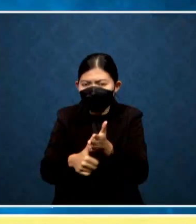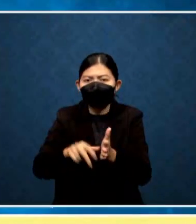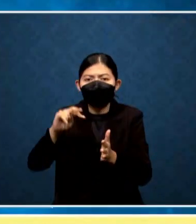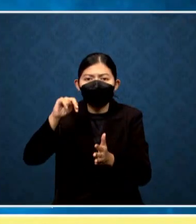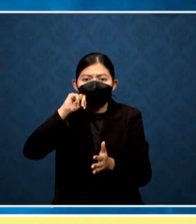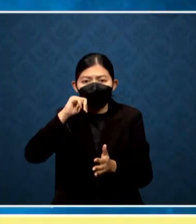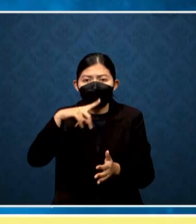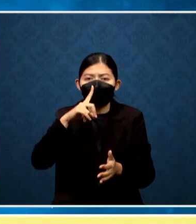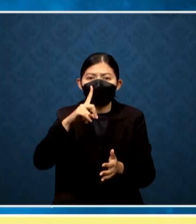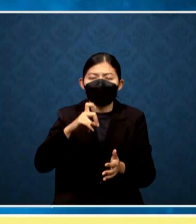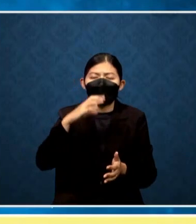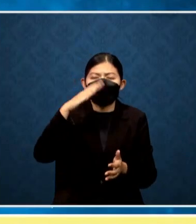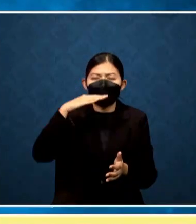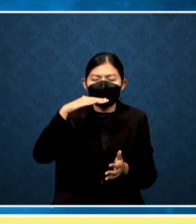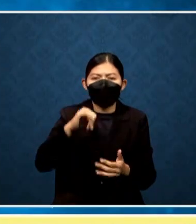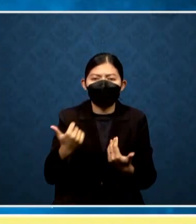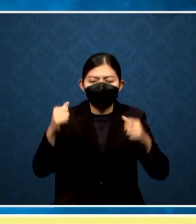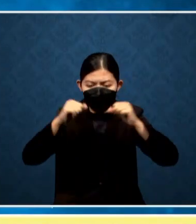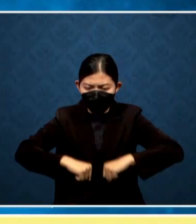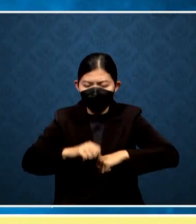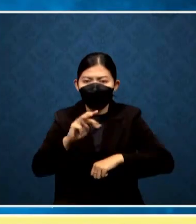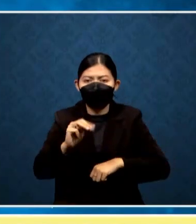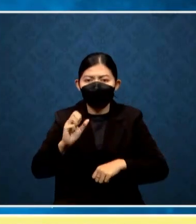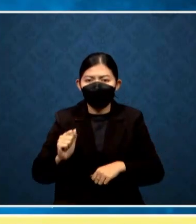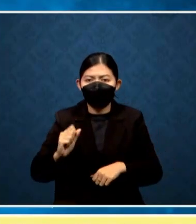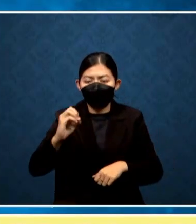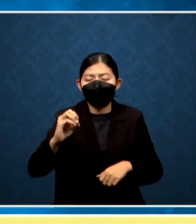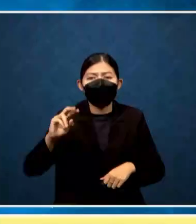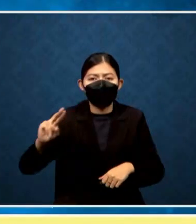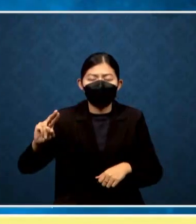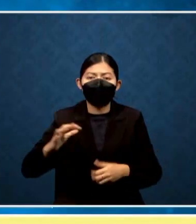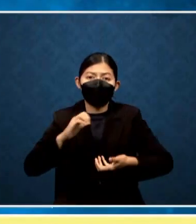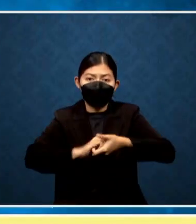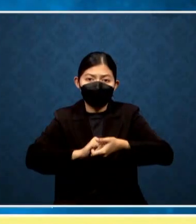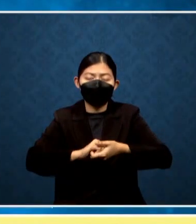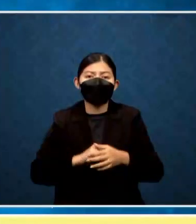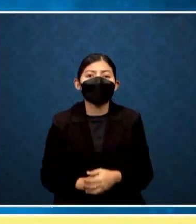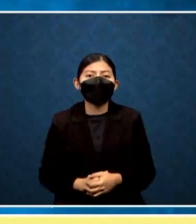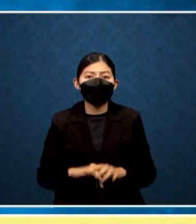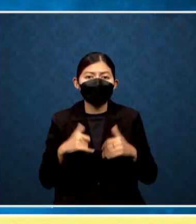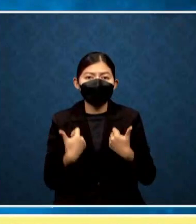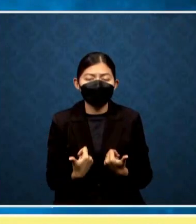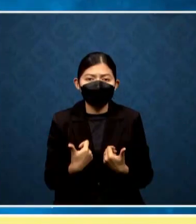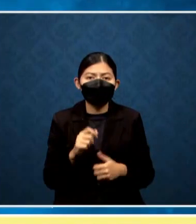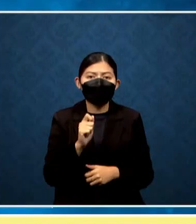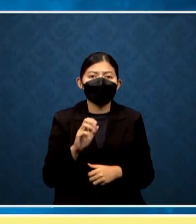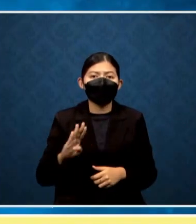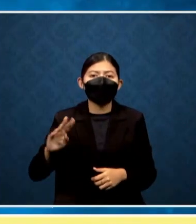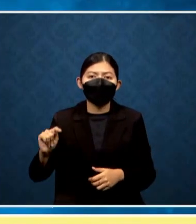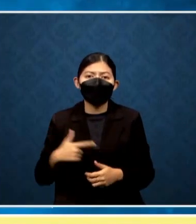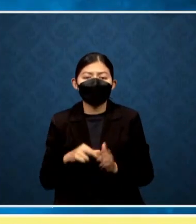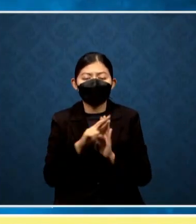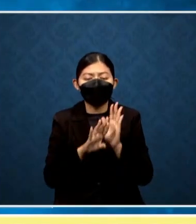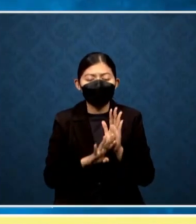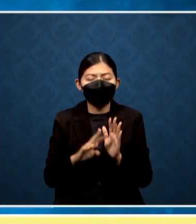ตามเบื่อนไขของข้อตกลง ร่วมกันนะครับเรีนว่า pusto bokuกร tangent มีระบบ submarines